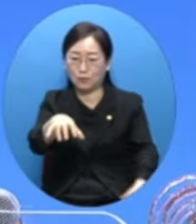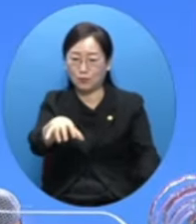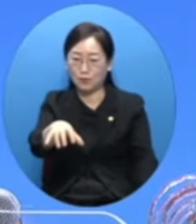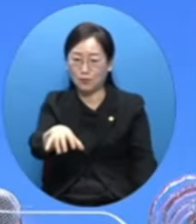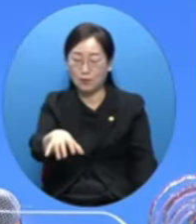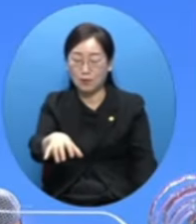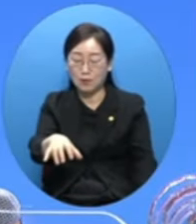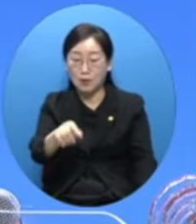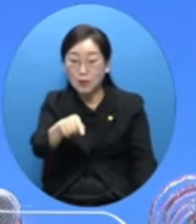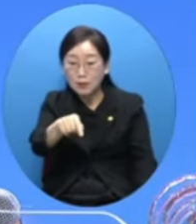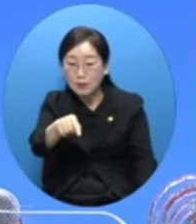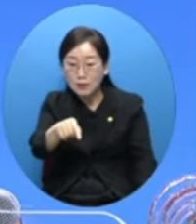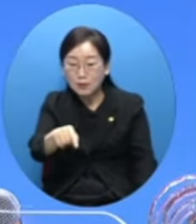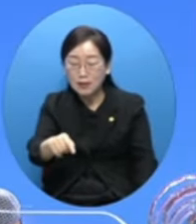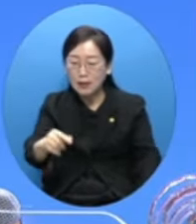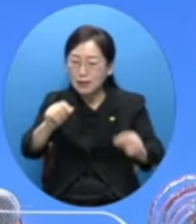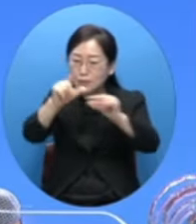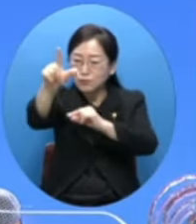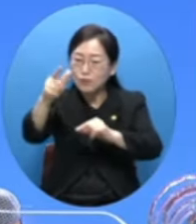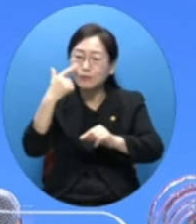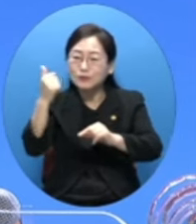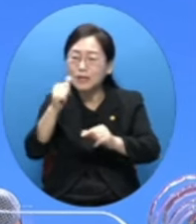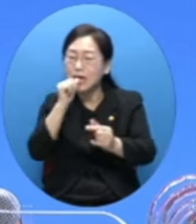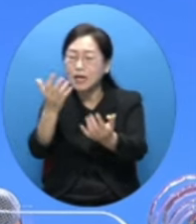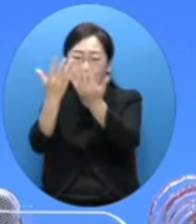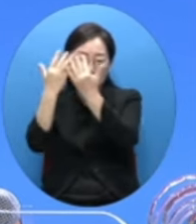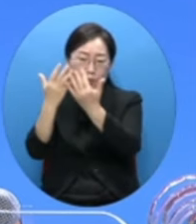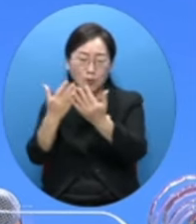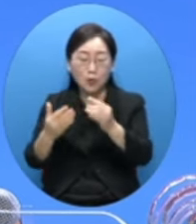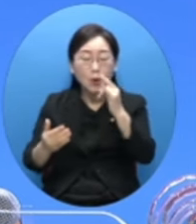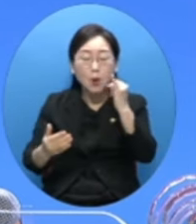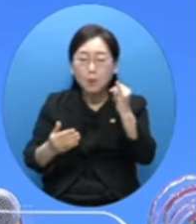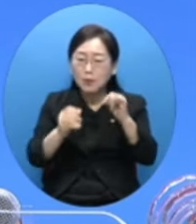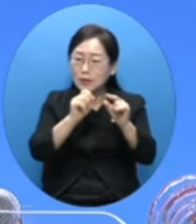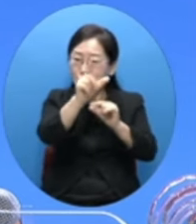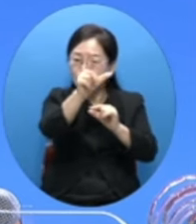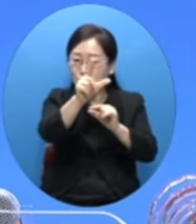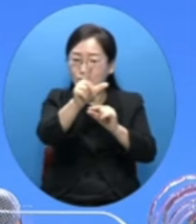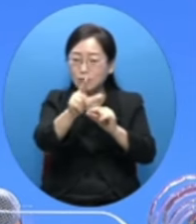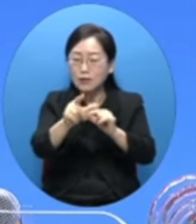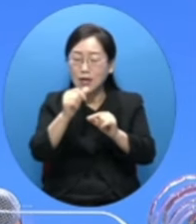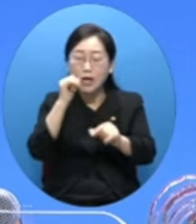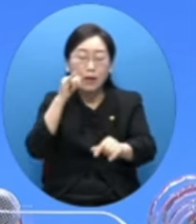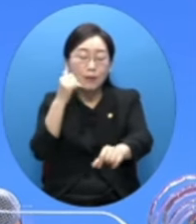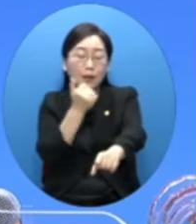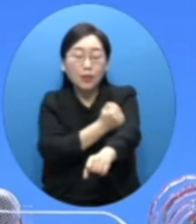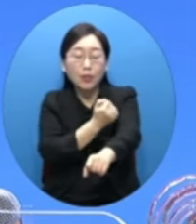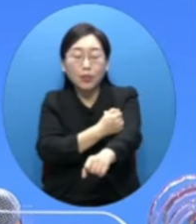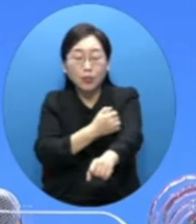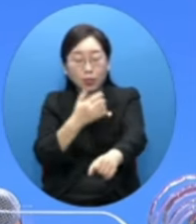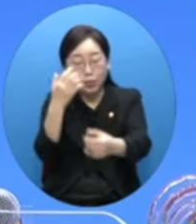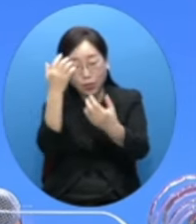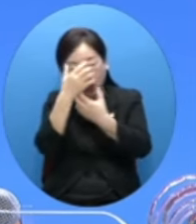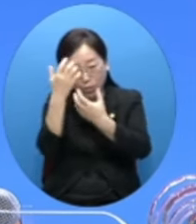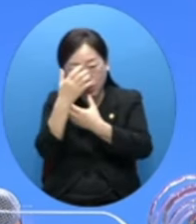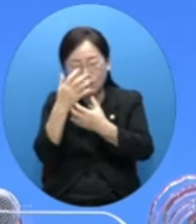있는 다 아버지들은 대부분 감옥에 가 있고 어머니들은 대부분 다 마약에 중독되어 있다고